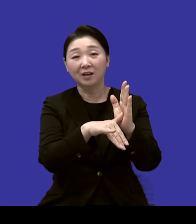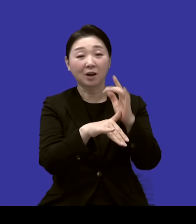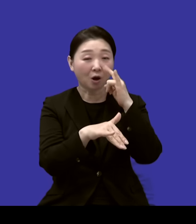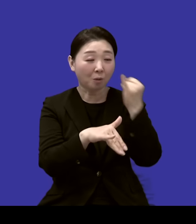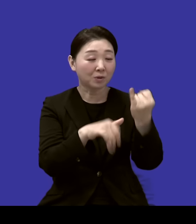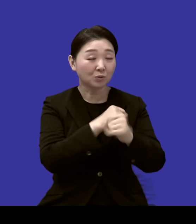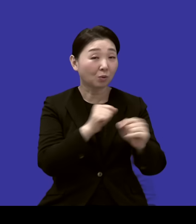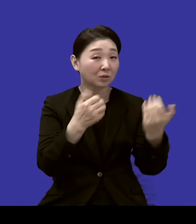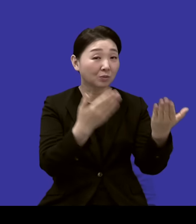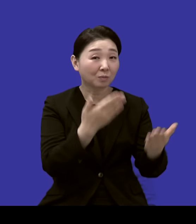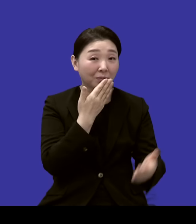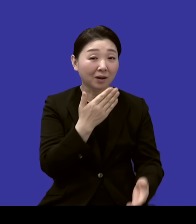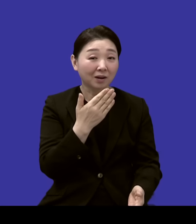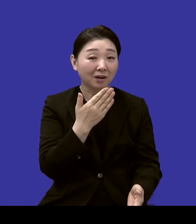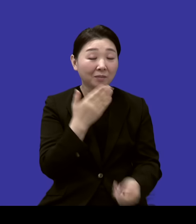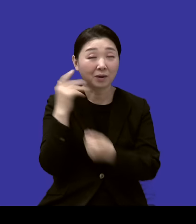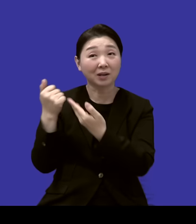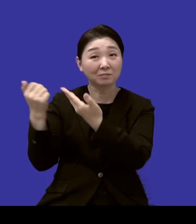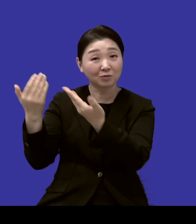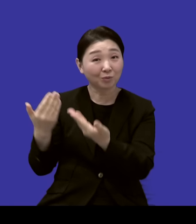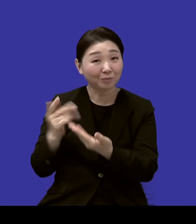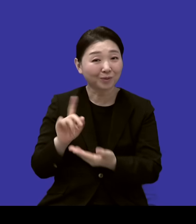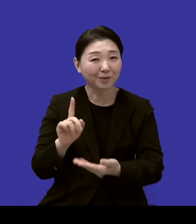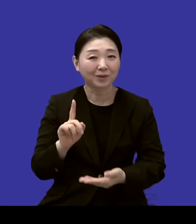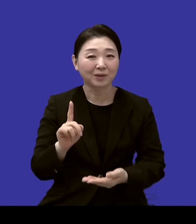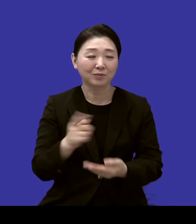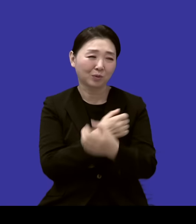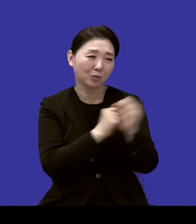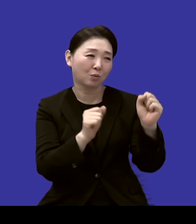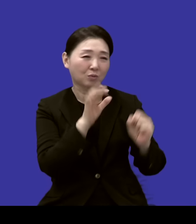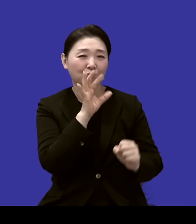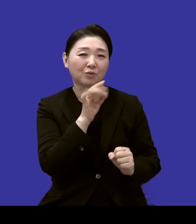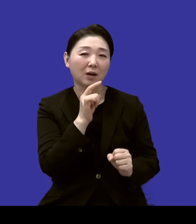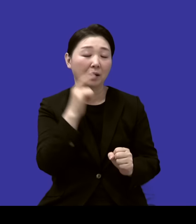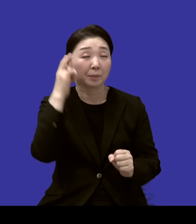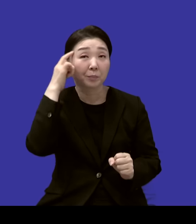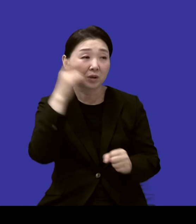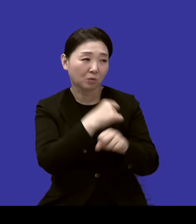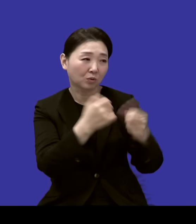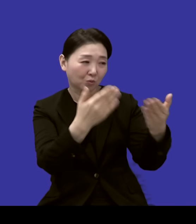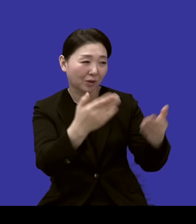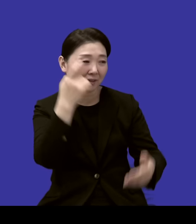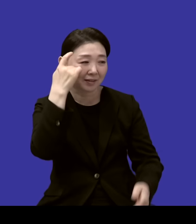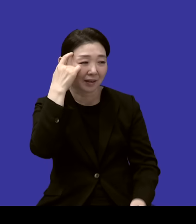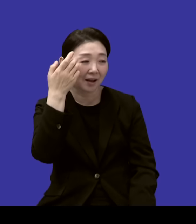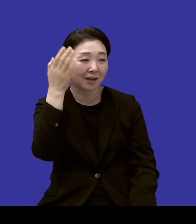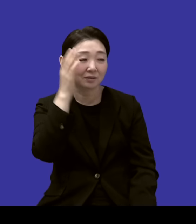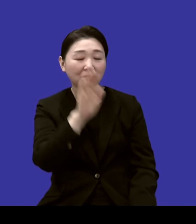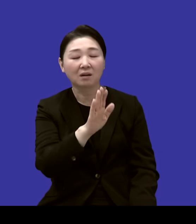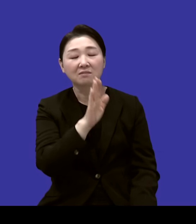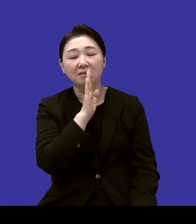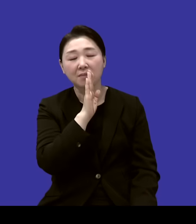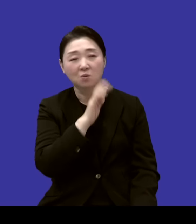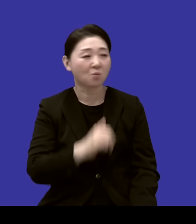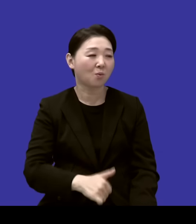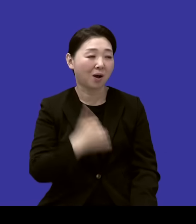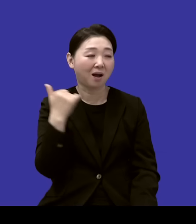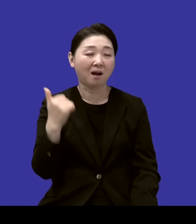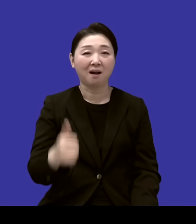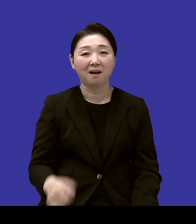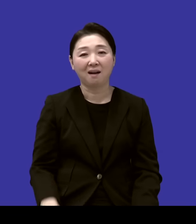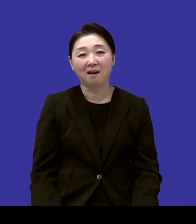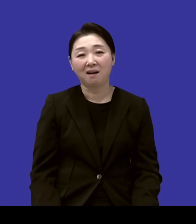용서는 하나님께서 그런 마음 주시던가요? 사실 용서가 안 됐고 네. 머리로는 용서해야겠다 생각했지만 보니까 너무 화가 나더라고요. 난안 될 것